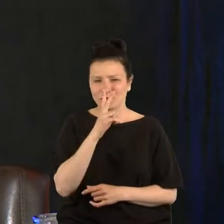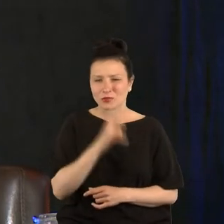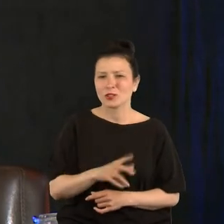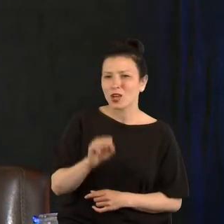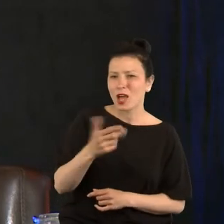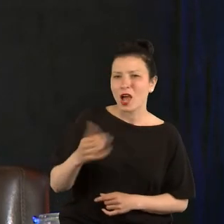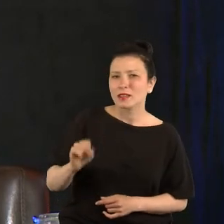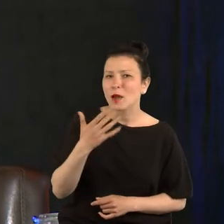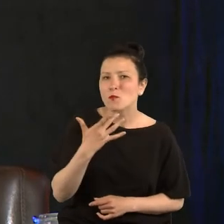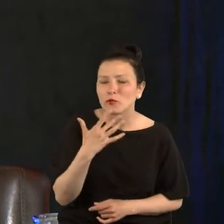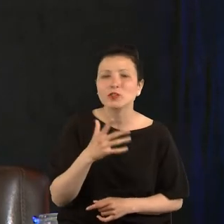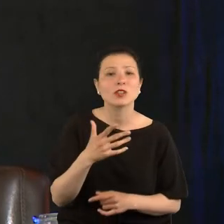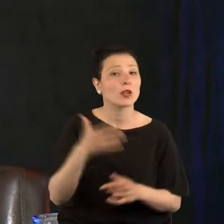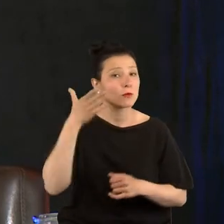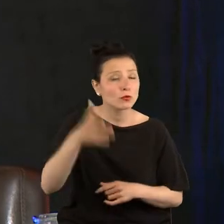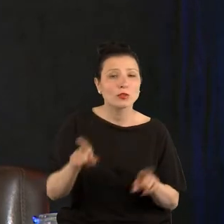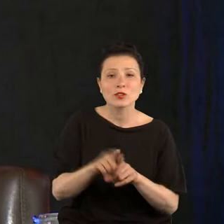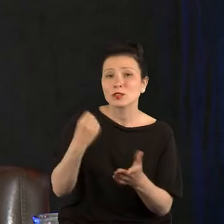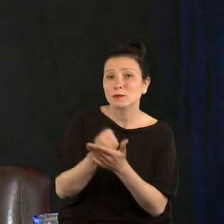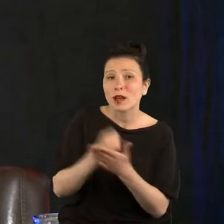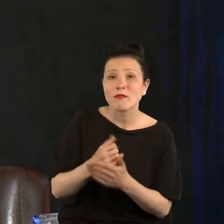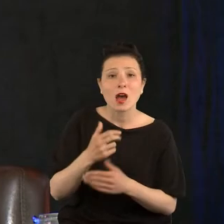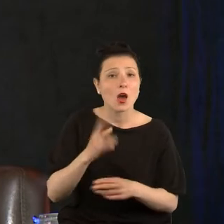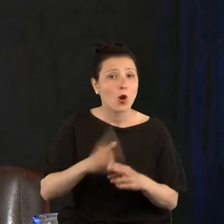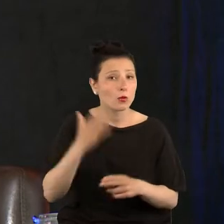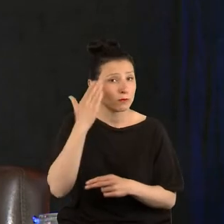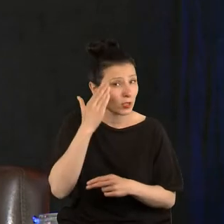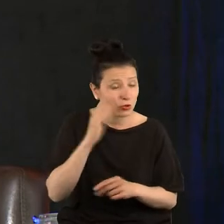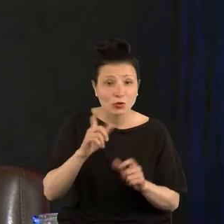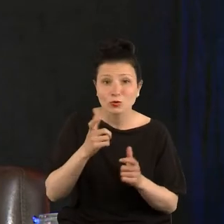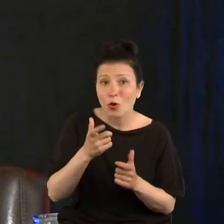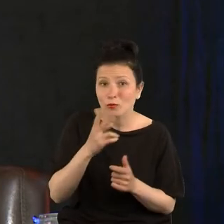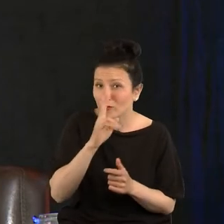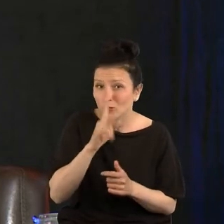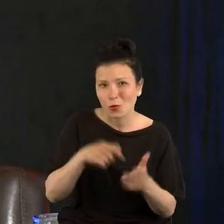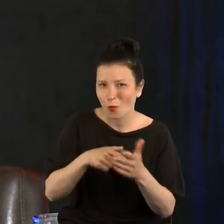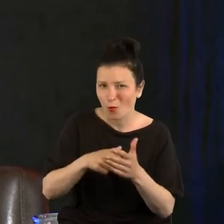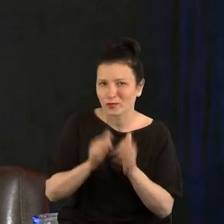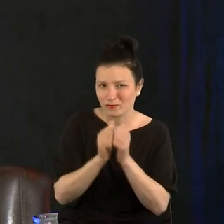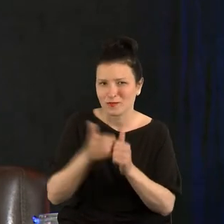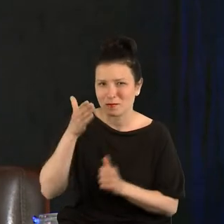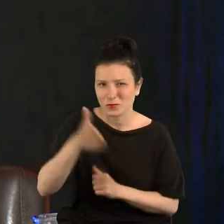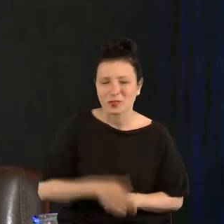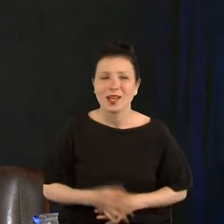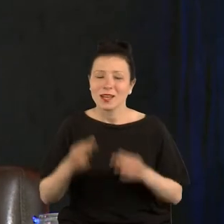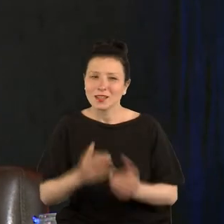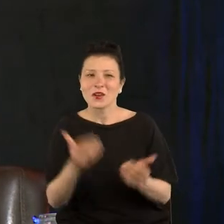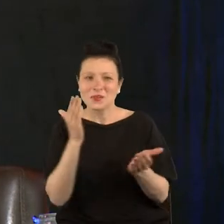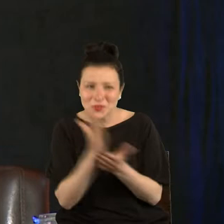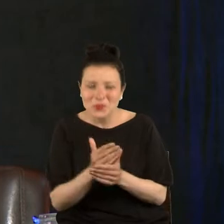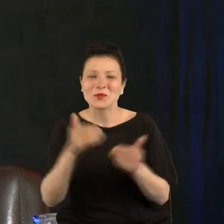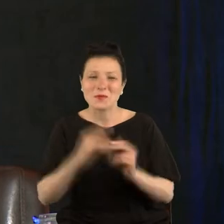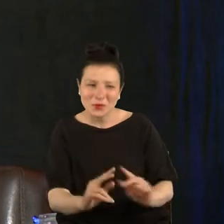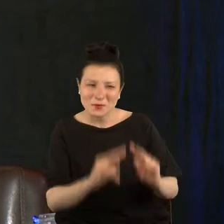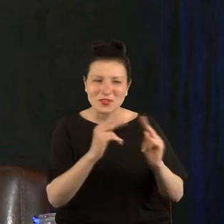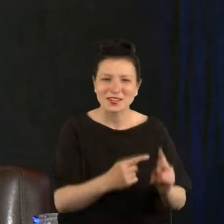przyszłość i kwestia chorób psychicznych, czy tego, co nie widzimy, to dopiero jest wyzwanie przyszłości. I teraz już mogę oddać Tomkowi głos, no właśnie, bo po mnie